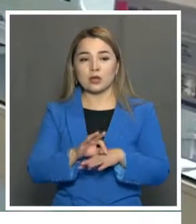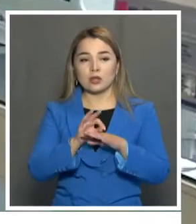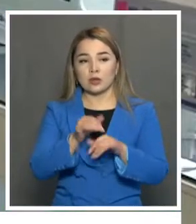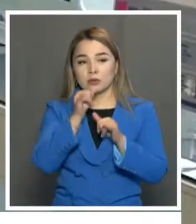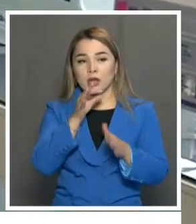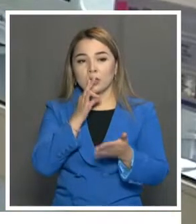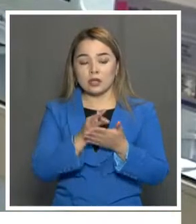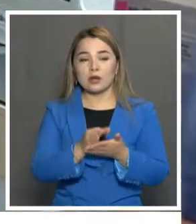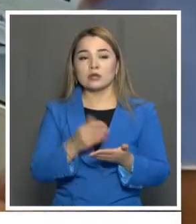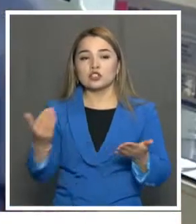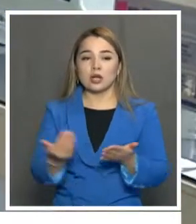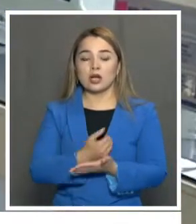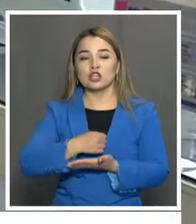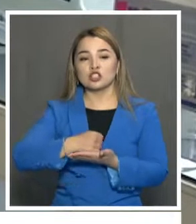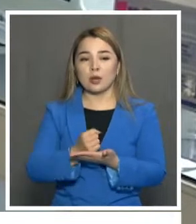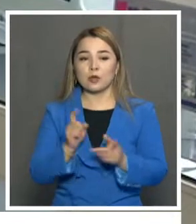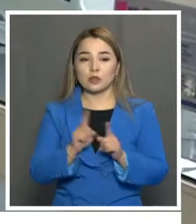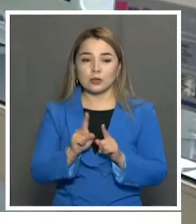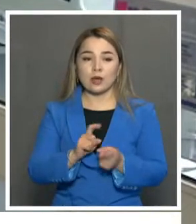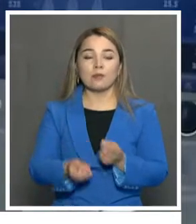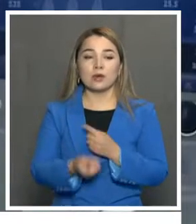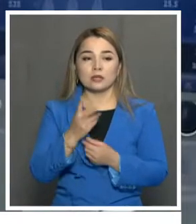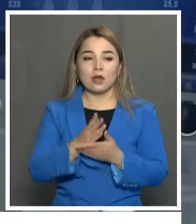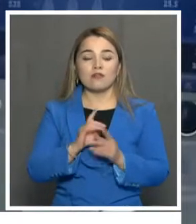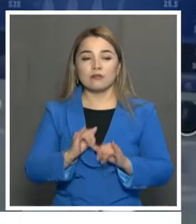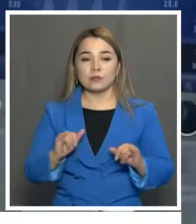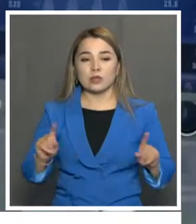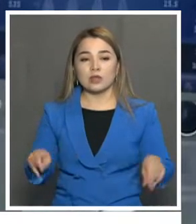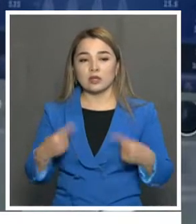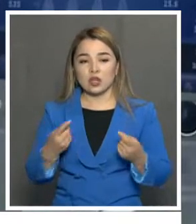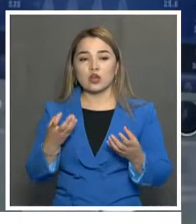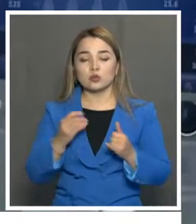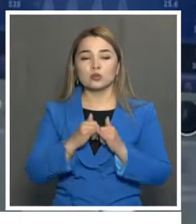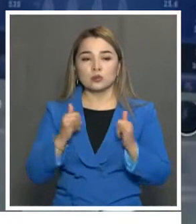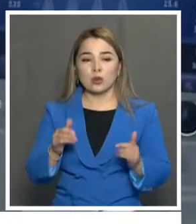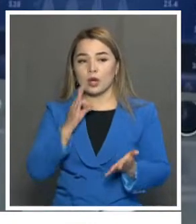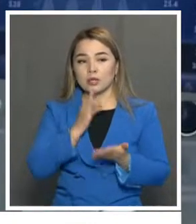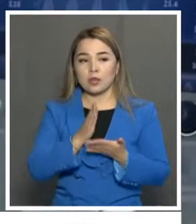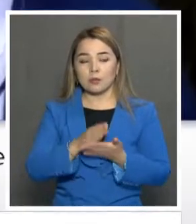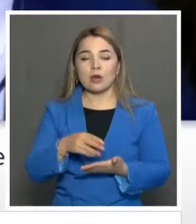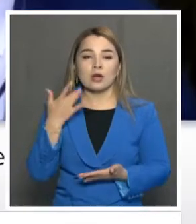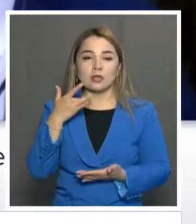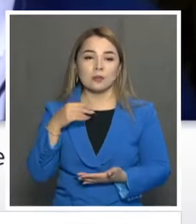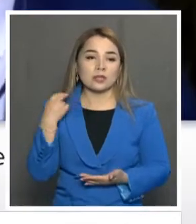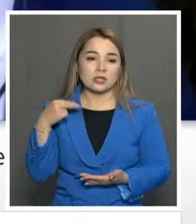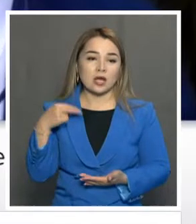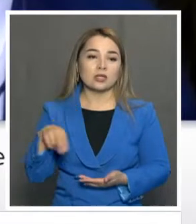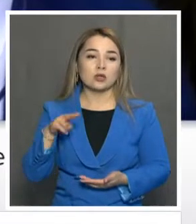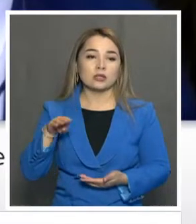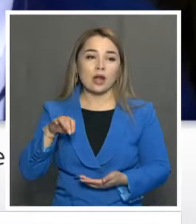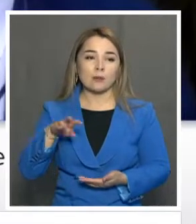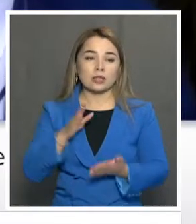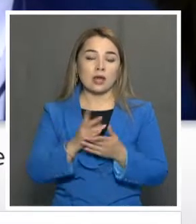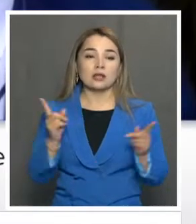Ғалым келешекте жаңа штамдар пайда болып, вирус әлі талай рет өршитінін айтты. Ал ақштың бұрынғы президенті Дональд Трамп көптен бірі алғаш рет жақтастарымен